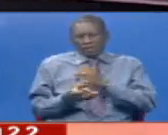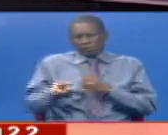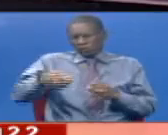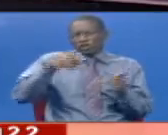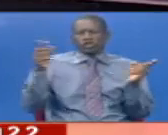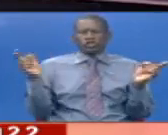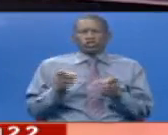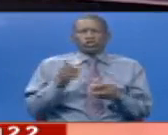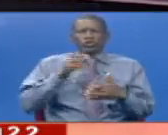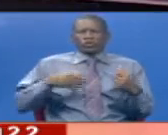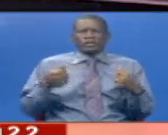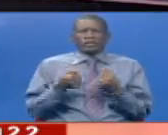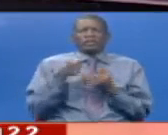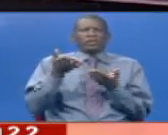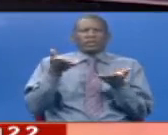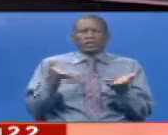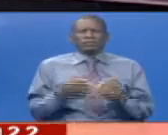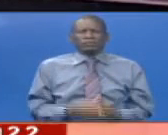muhtasari kinachojiri kwa sasa.